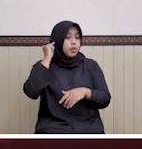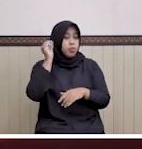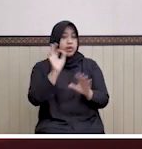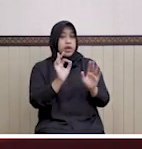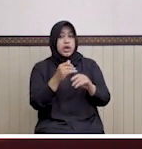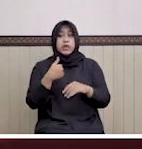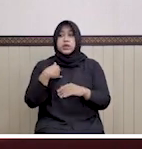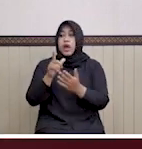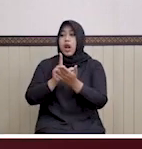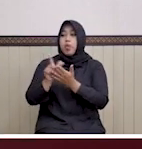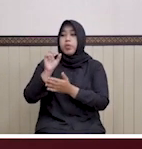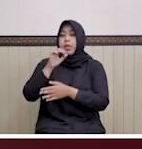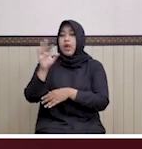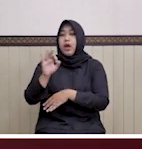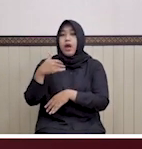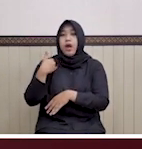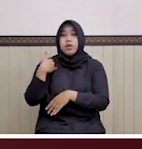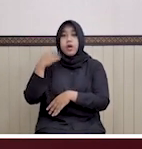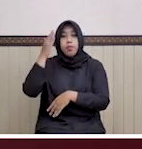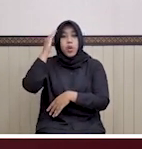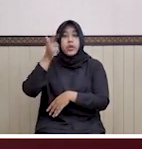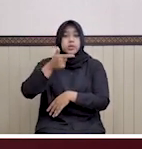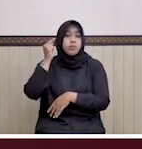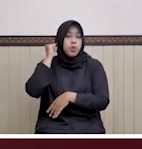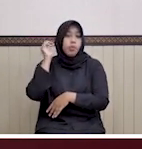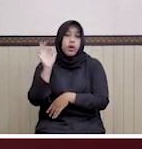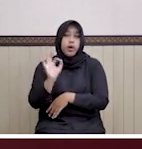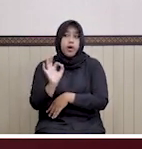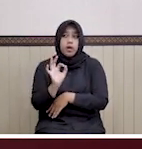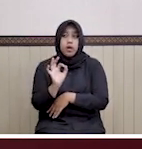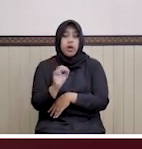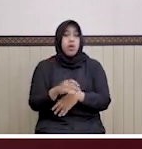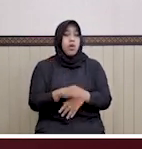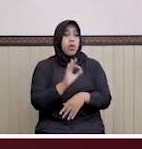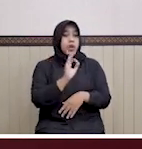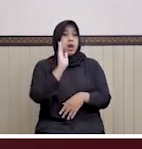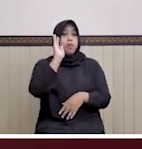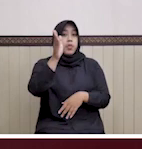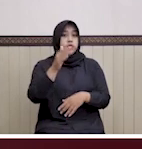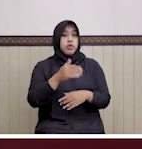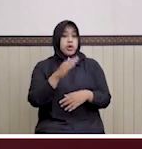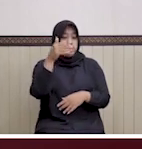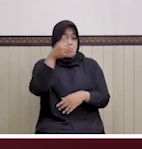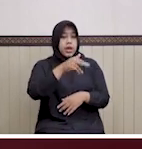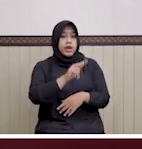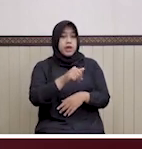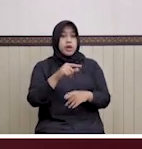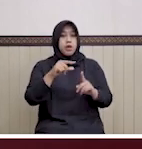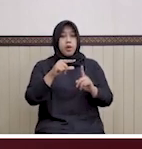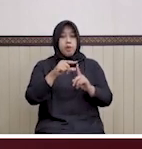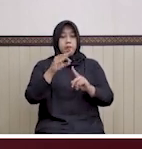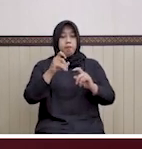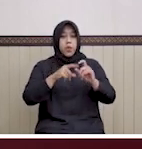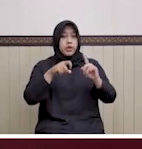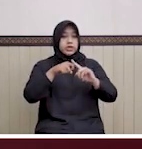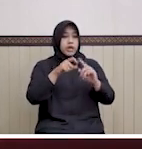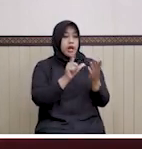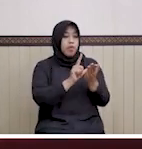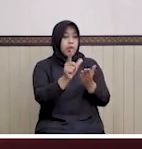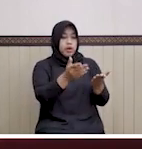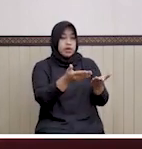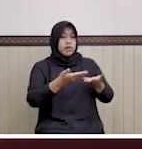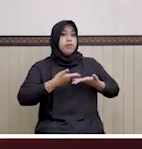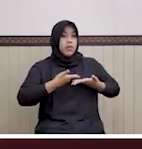gitu terus udah gini aja besok ikut kembali ke konsep untuk laporan-laporan saya